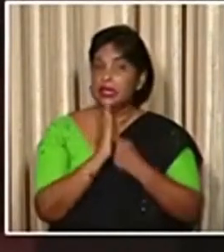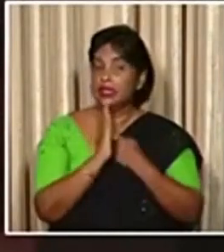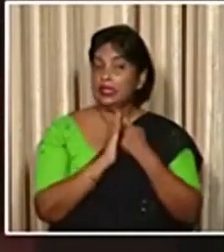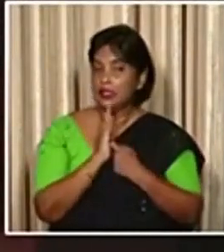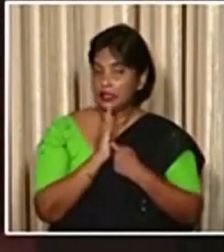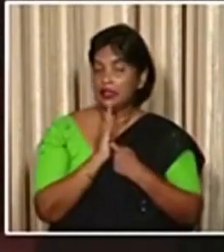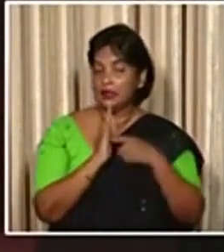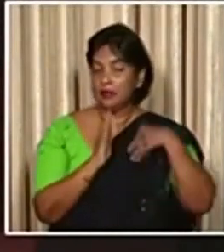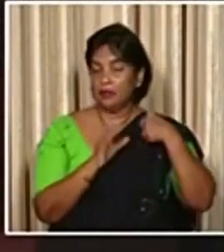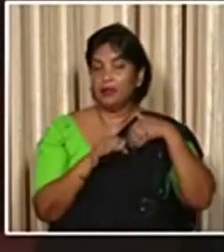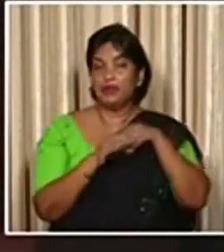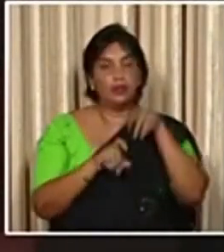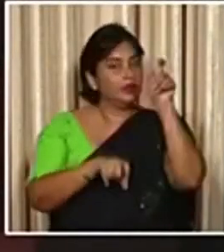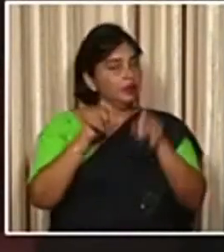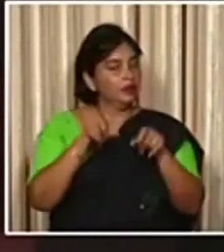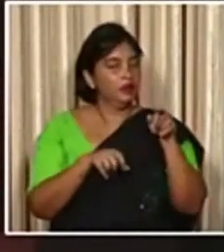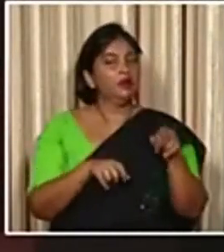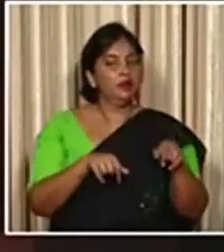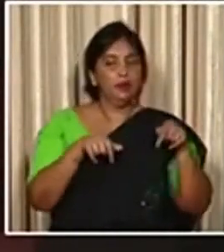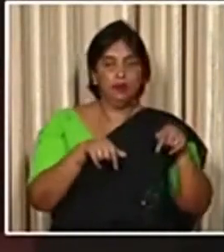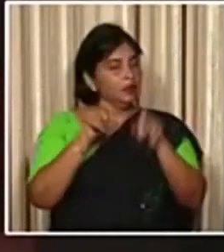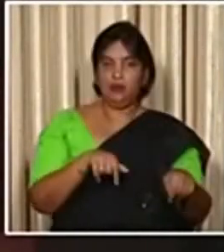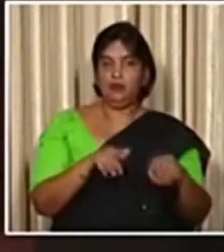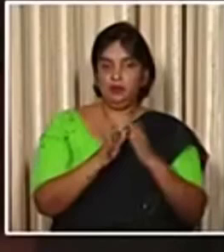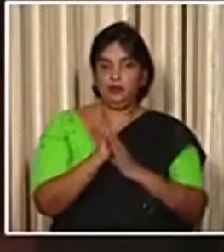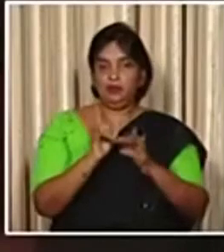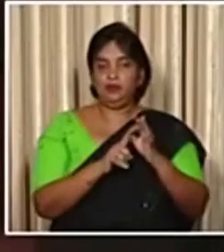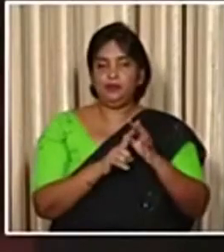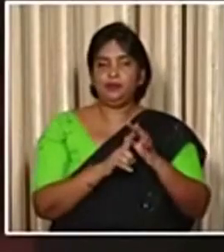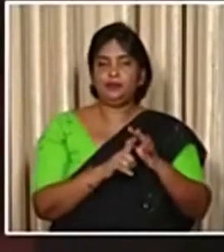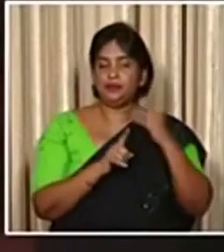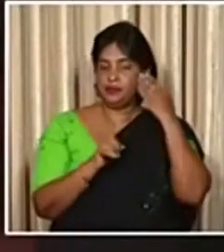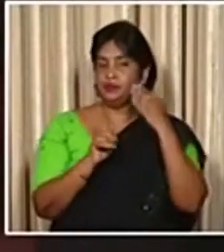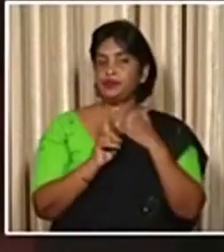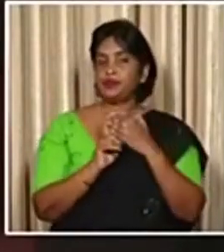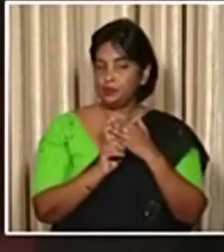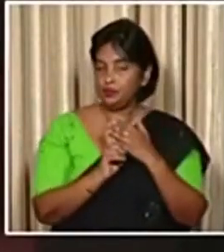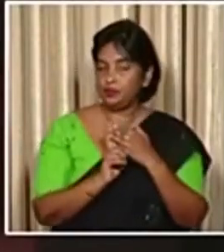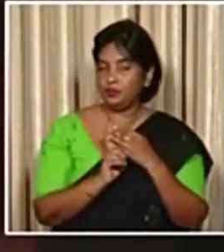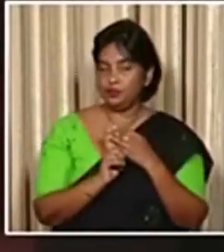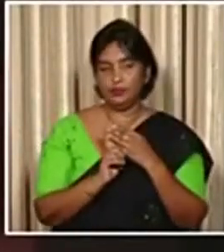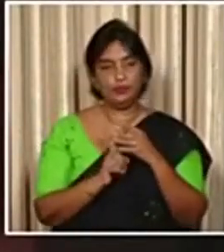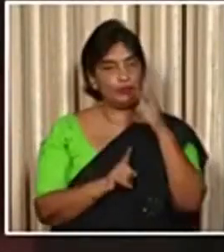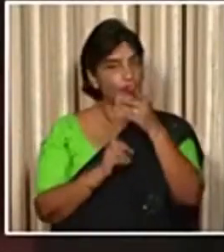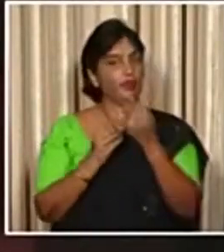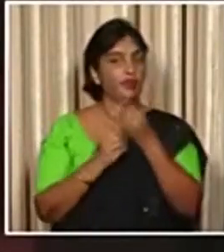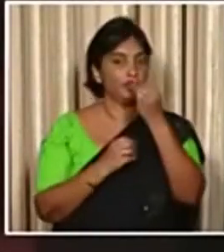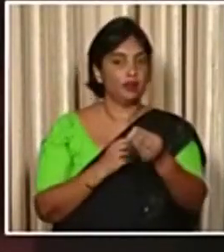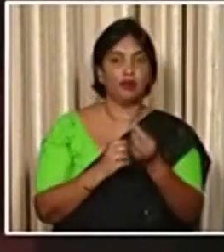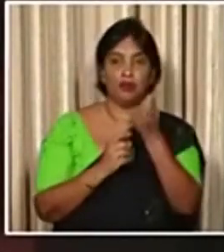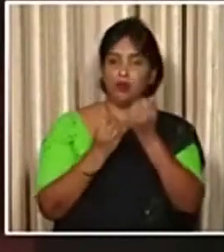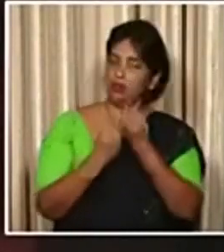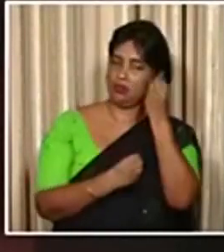රෙගුලේෂන් ඒජන්සි එකේ නිලධාරීන් දැන් අද මන්ත්‍රීවරුන්ව කැන්වස් කරනවා මේ ඔබට දෙන්නම්